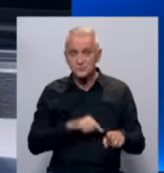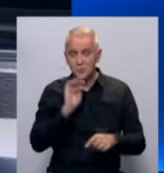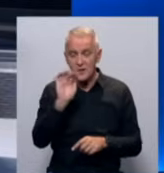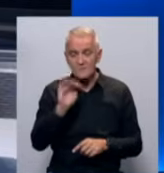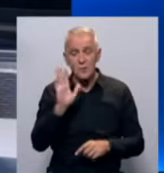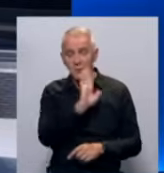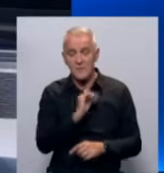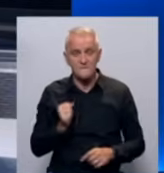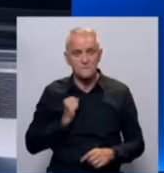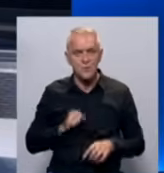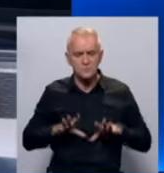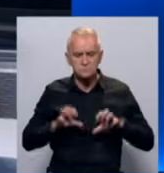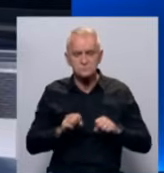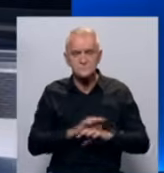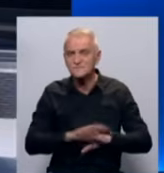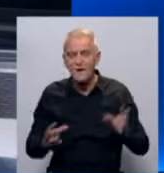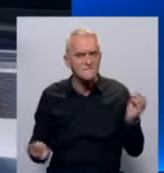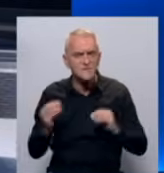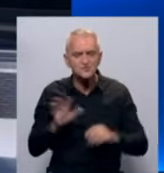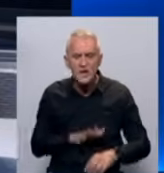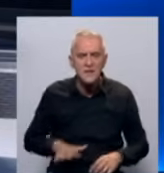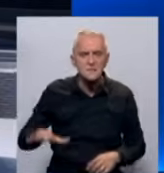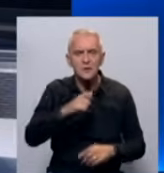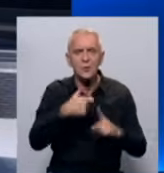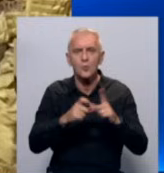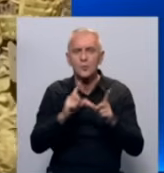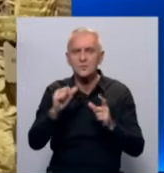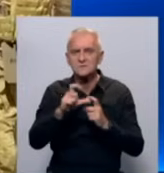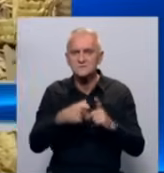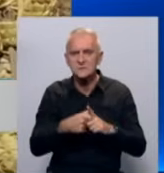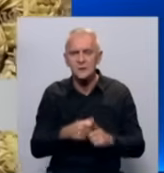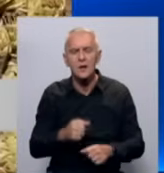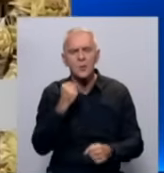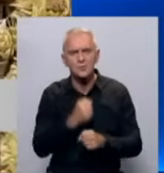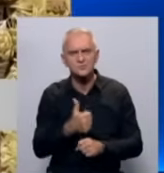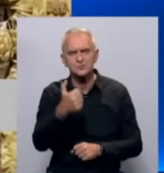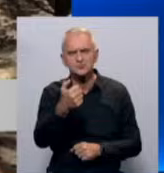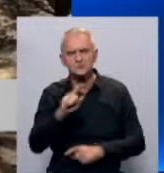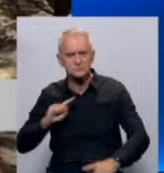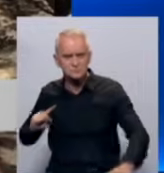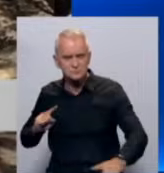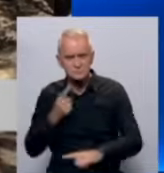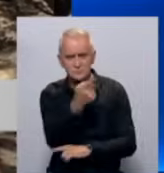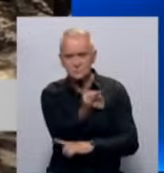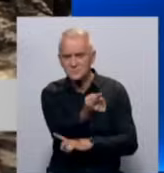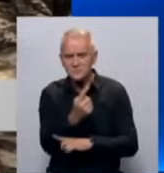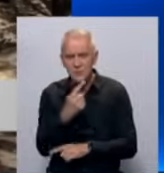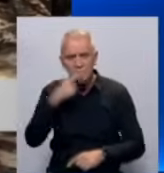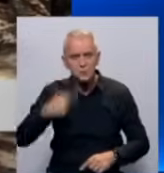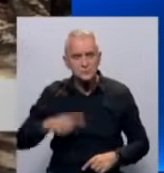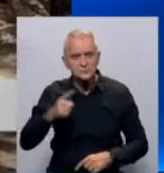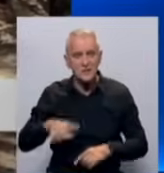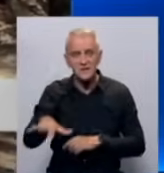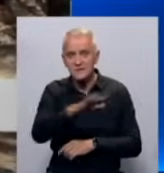da njihova vojska zauzima sve više teritorije u ruskoj regiji Kursk. Izvedeno je stotine dalekometnih ukrajinskih napada na rusku teritoriju, a